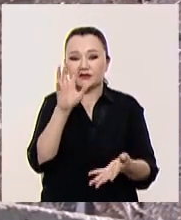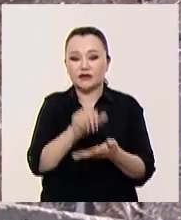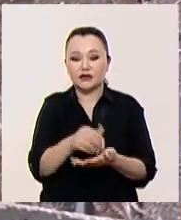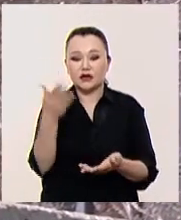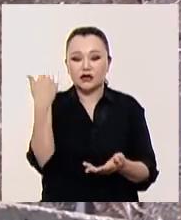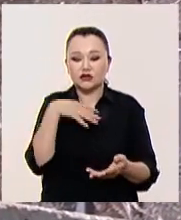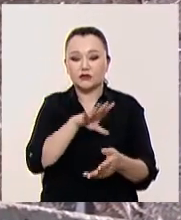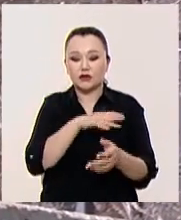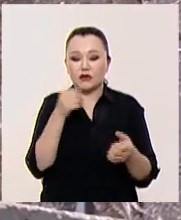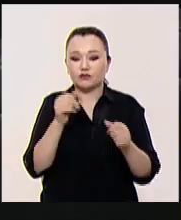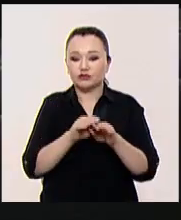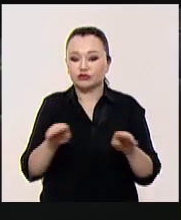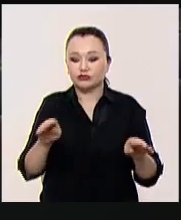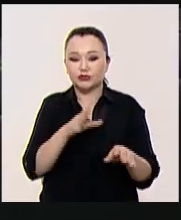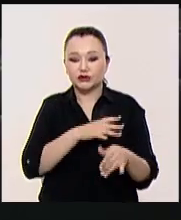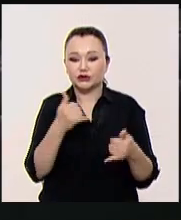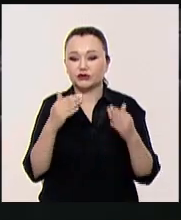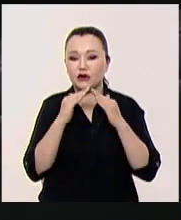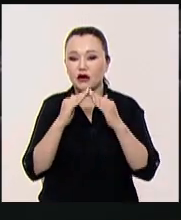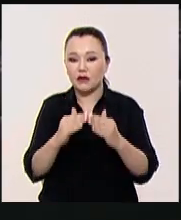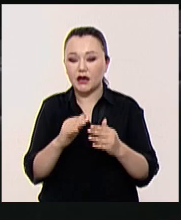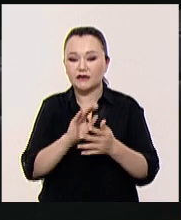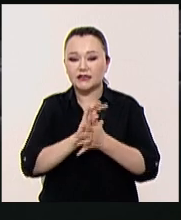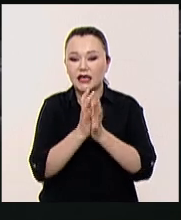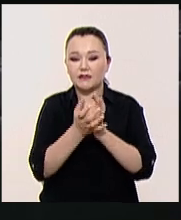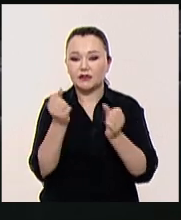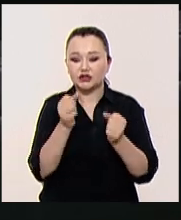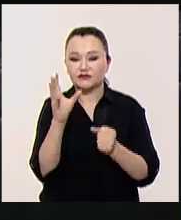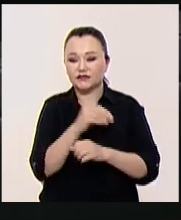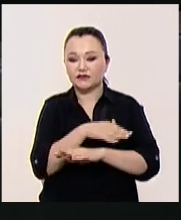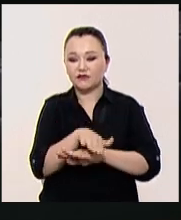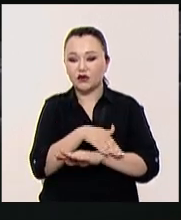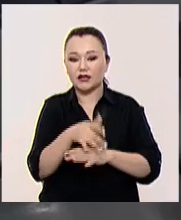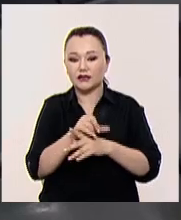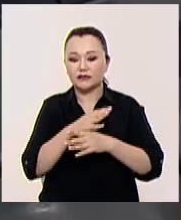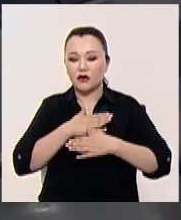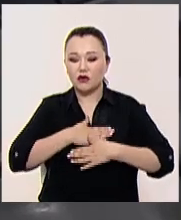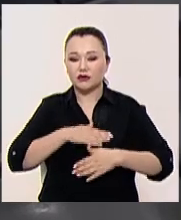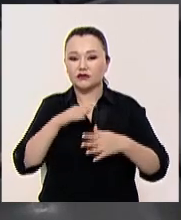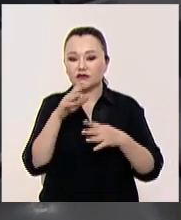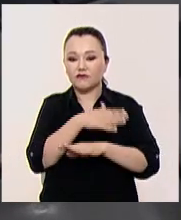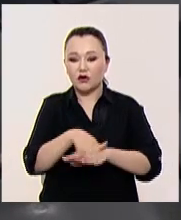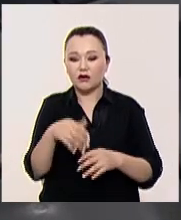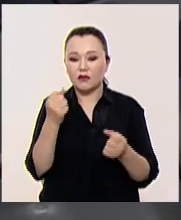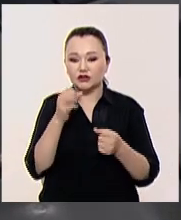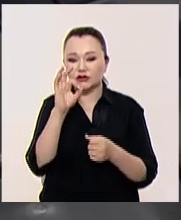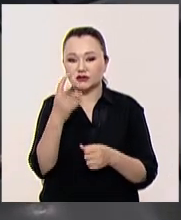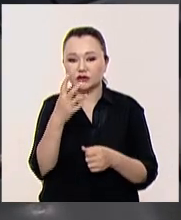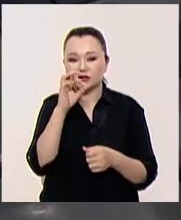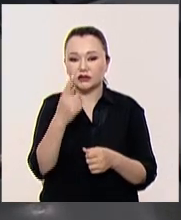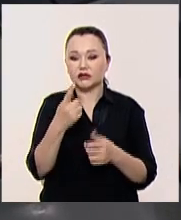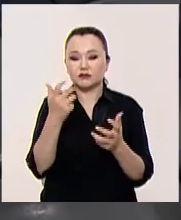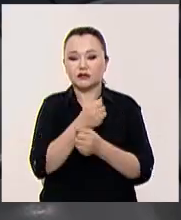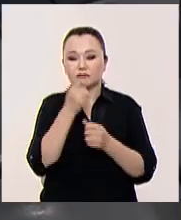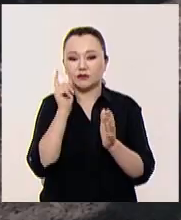было много парковок, но на их месте сейчас дома. Машинами забиты все дворы. В этом спальном районе давно не могут передвигаться ни скорые, ни пожарные.